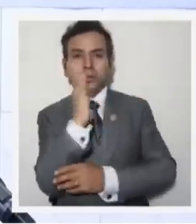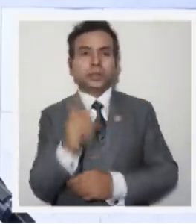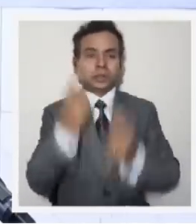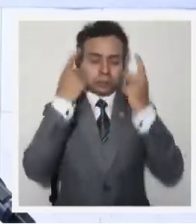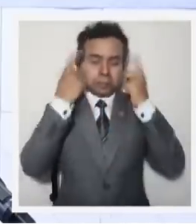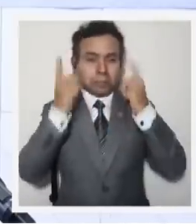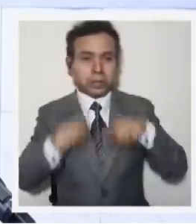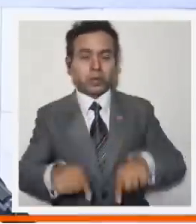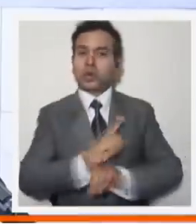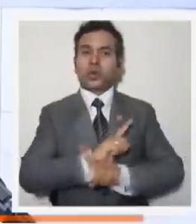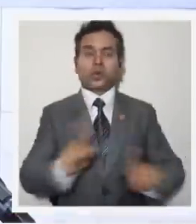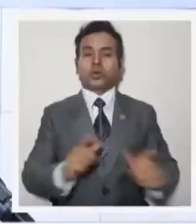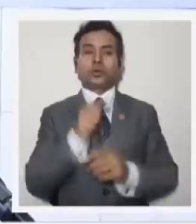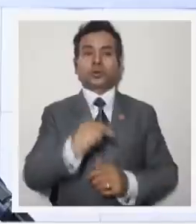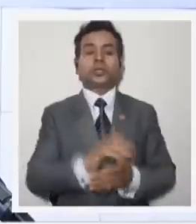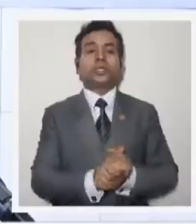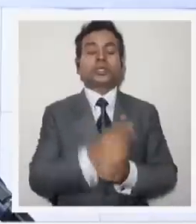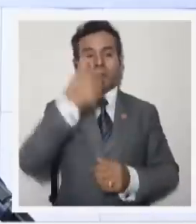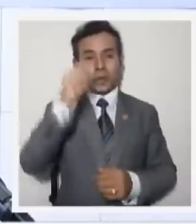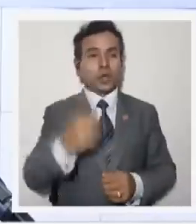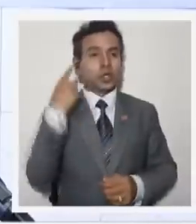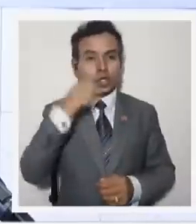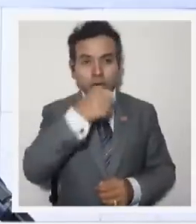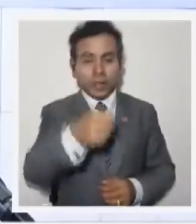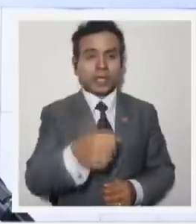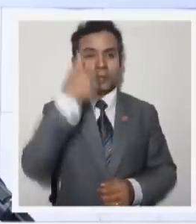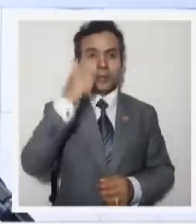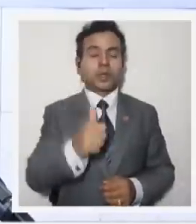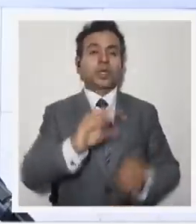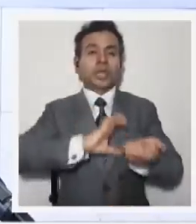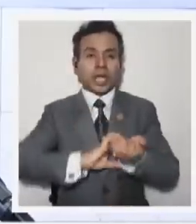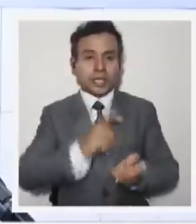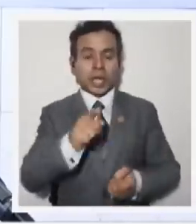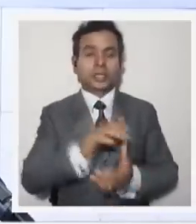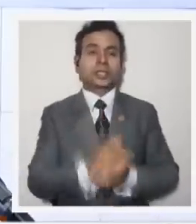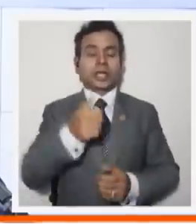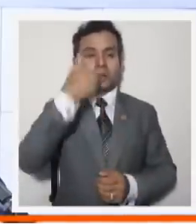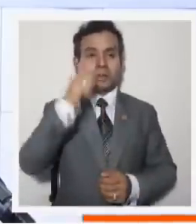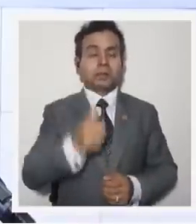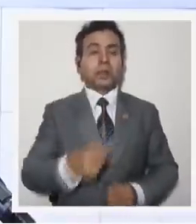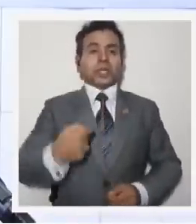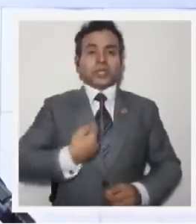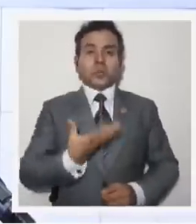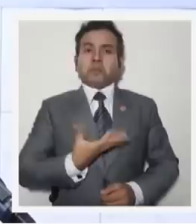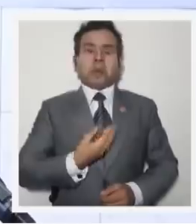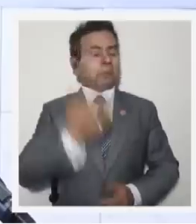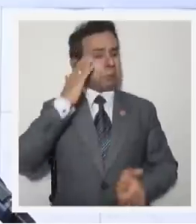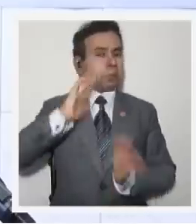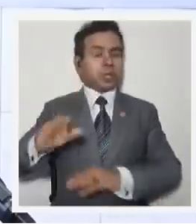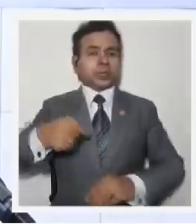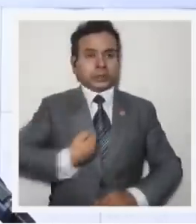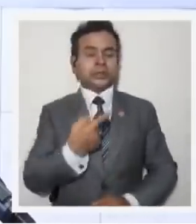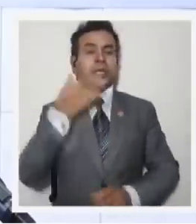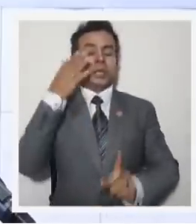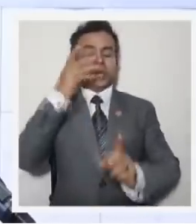বোনেরা এবং আমাদের অনেক যাদের অত্যাবশ্যকীয় সেবা যারা দিয়ে যাচ্ছেন তাদের কোনো রকম তারা ঝুঁকির কথা